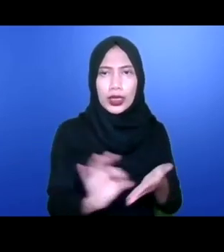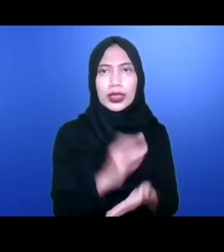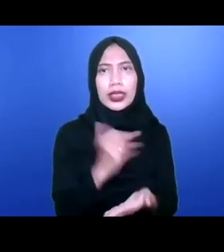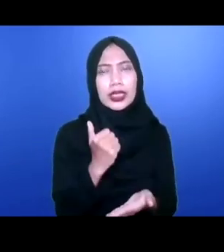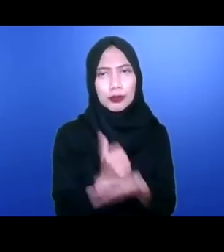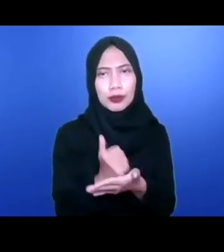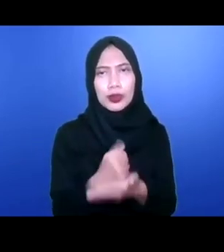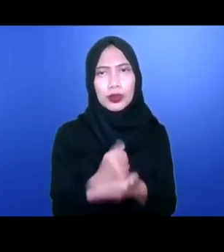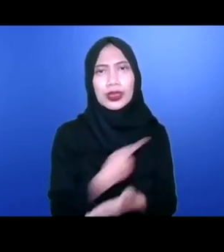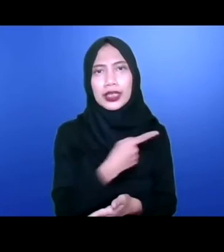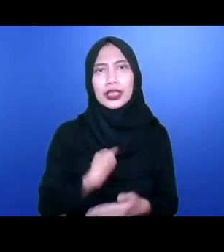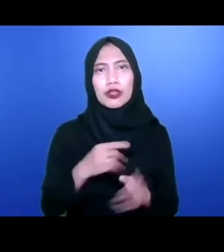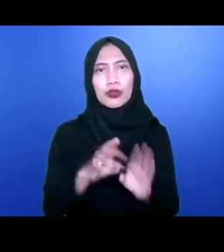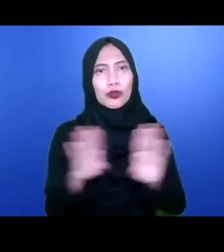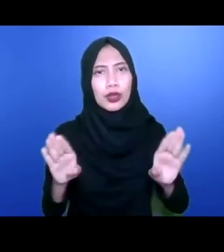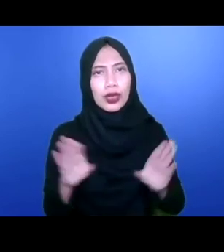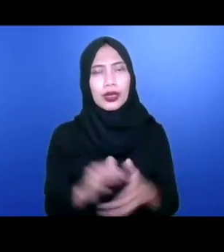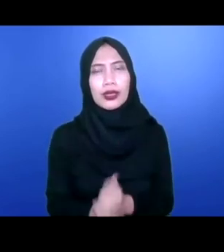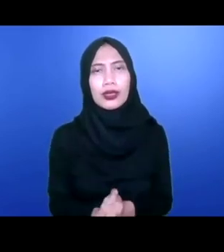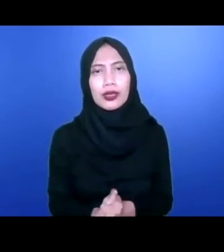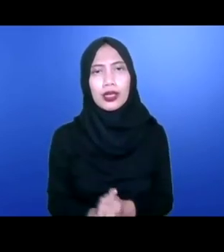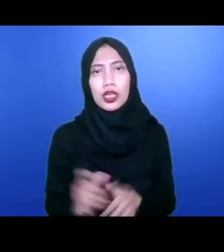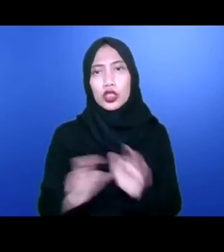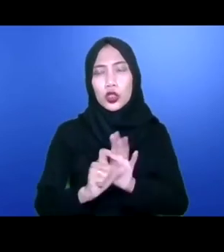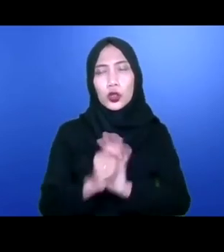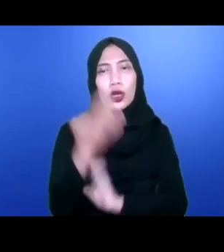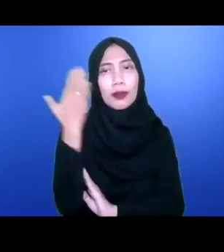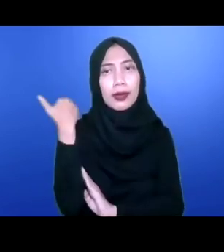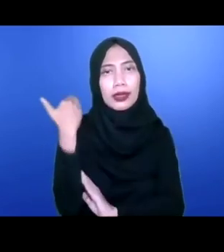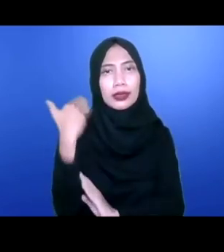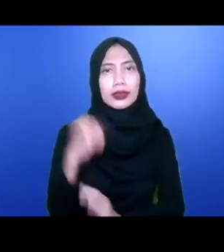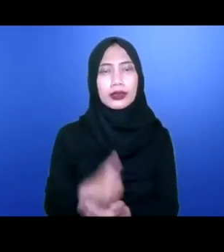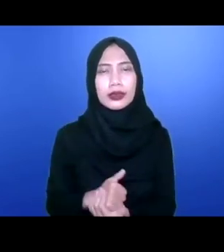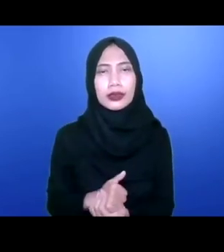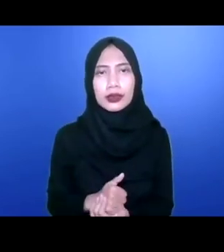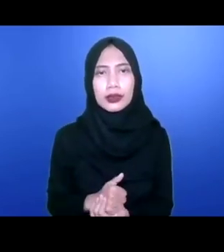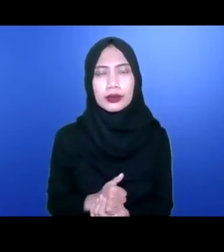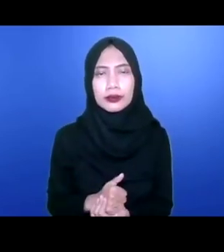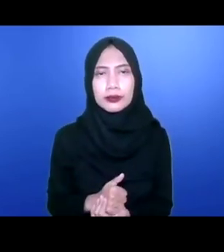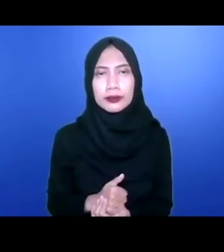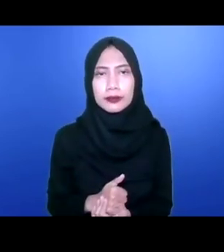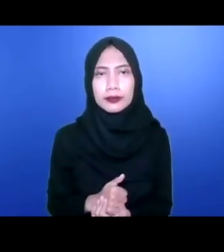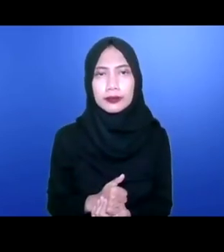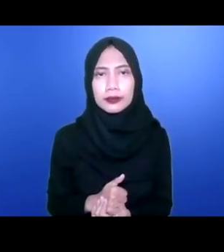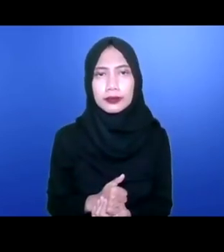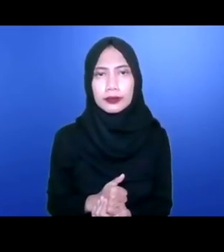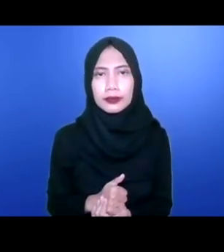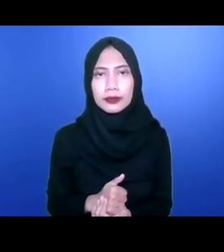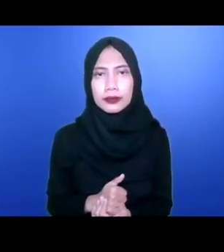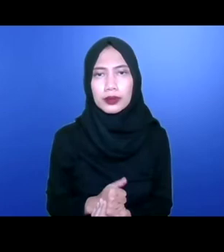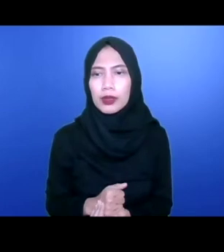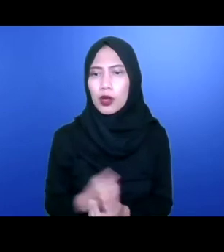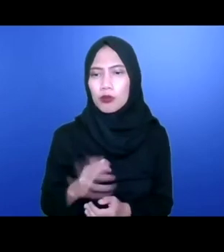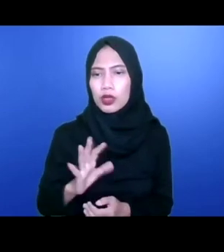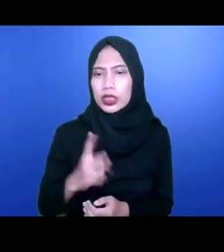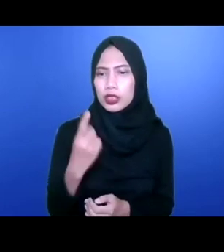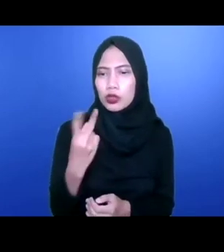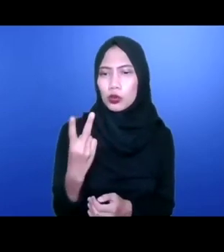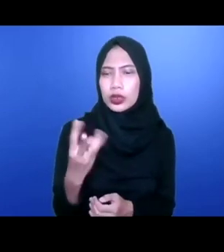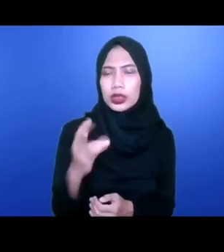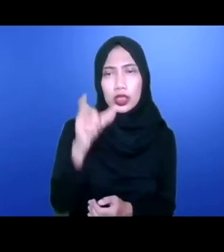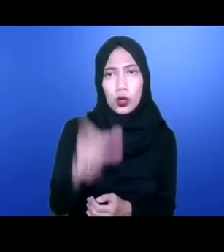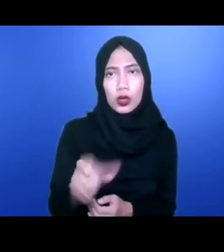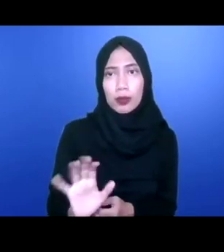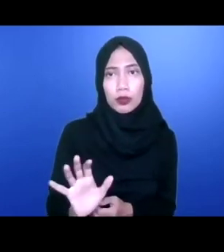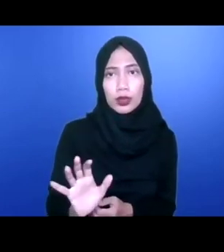Kris kemarin kita buat. Kita siapkan dari awal tuh dengan industri. Bukan 1 2 3 pemain. Semua pemain